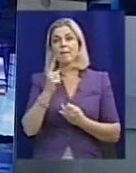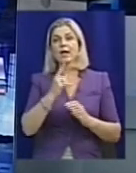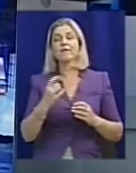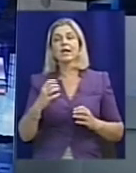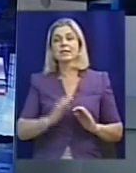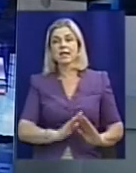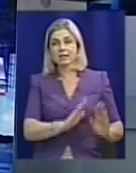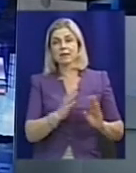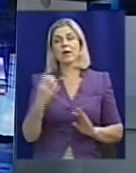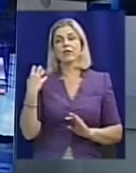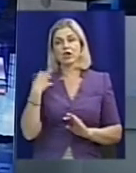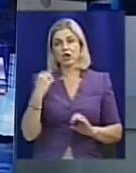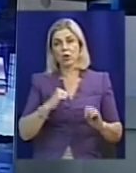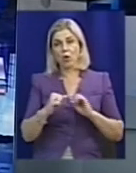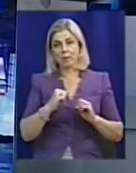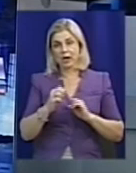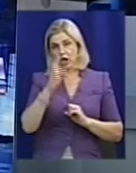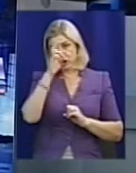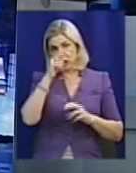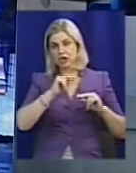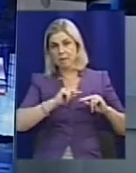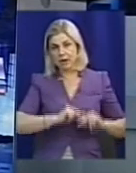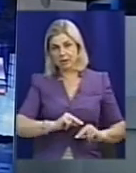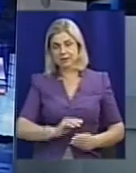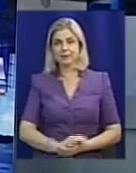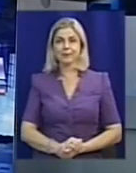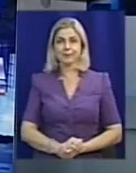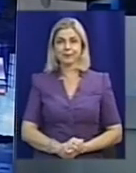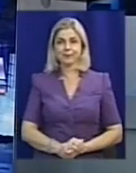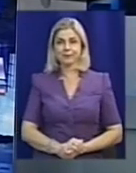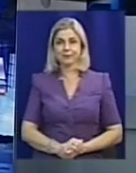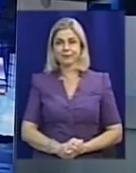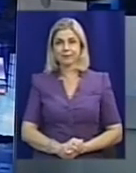начальника управління Держпраці у Миколаївській області Яною Скурацькою.